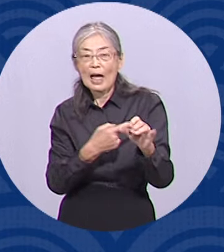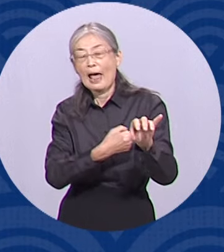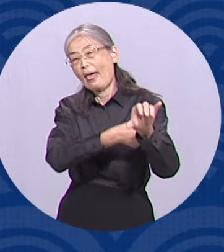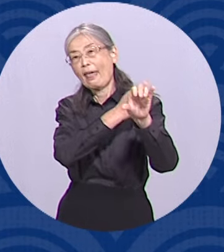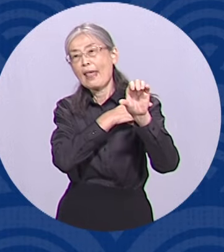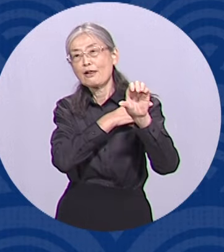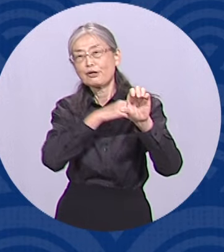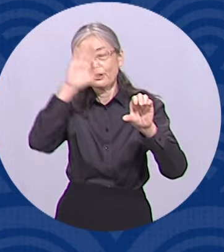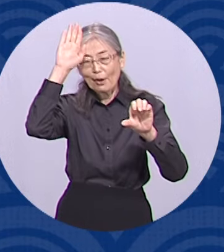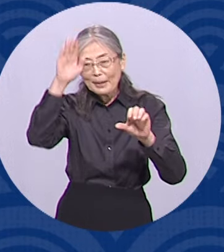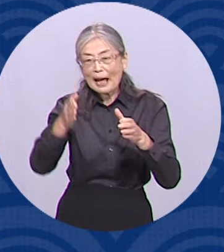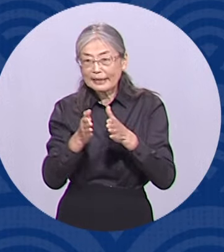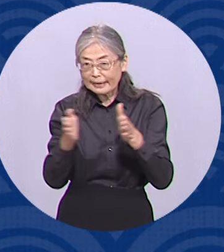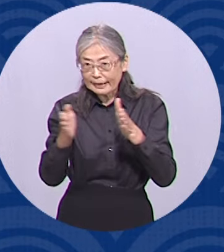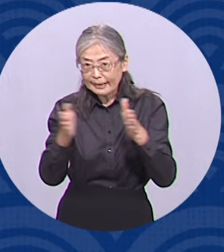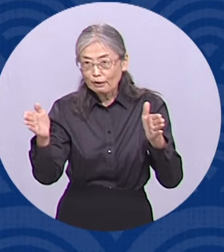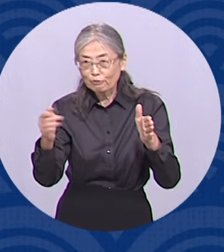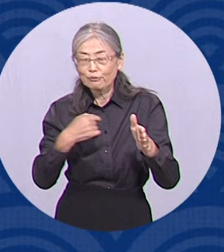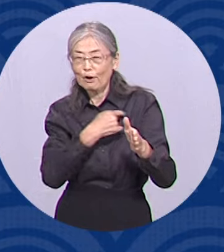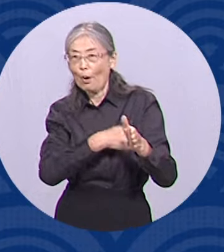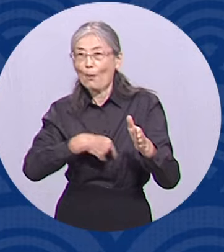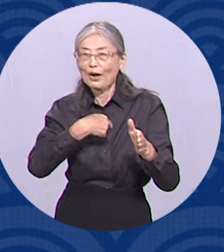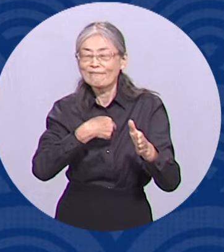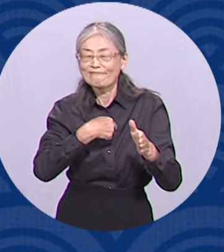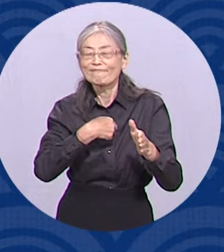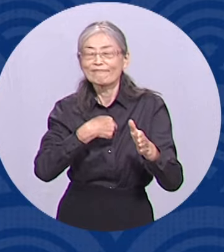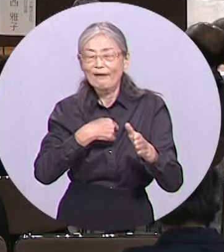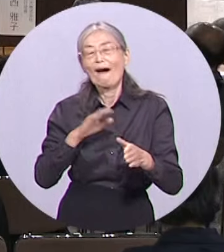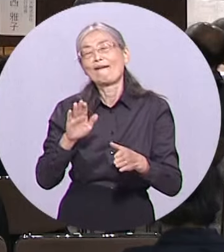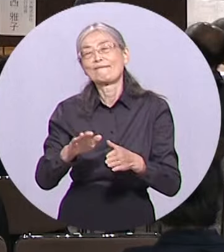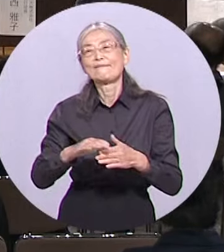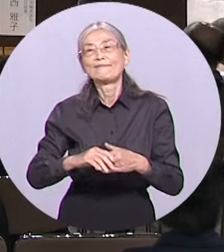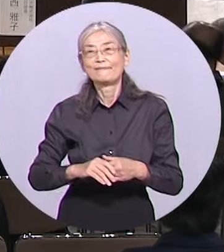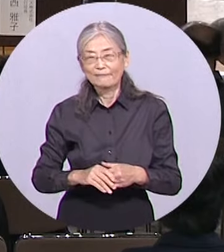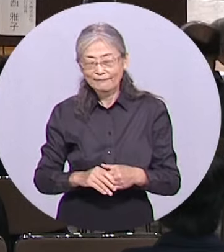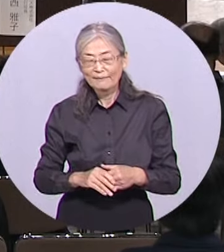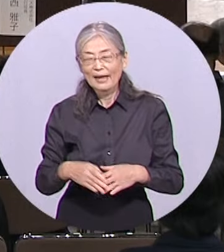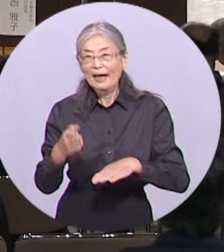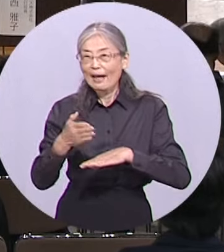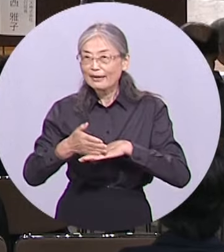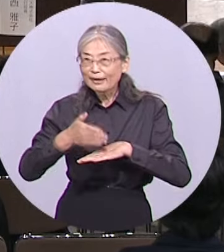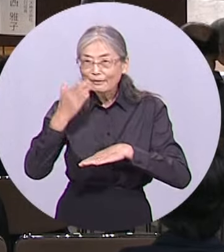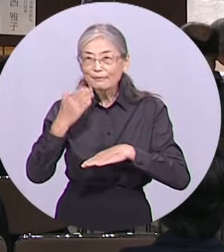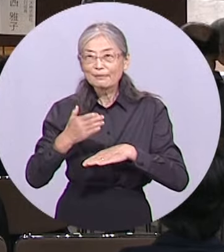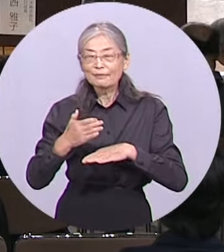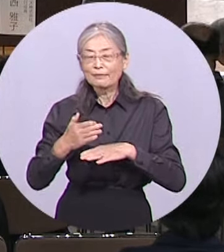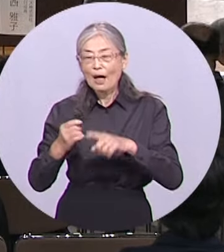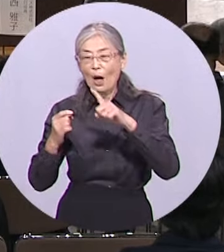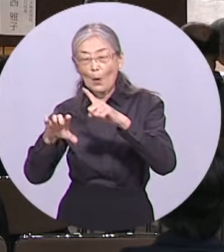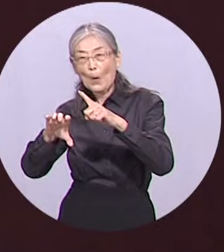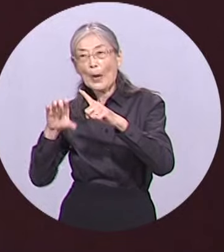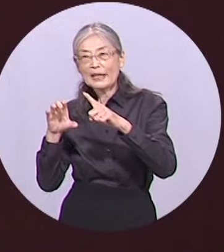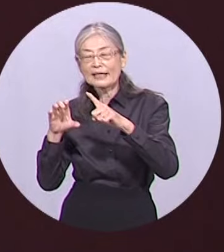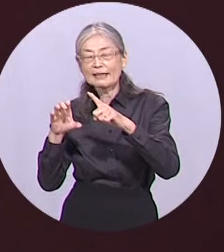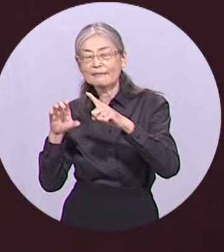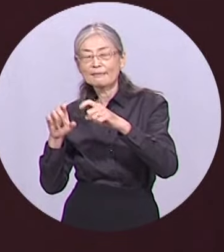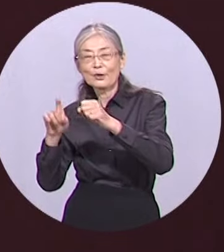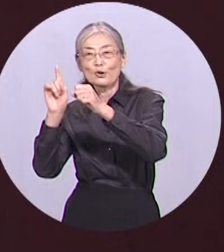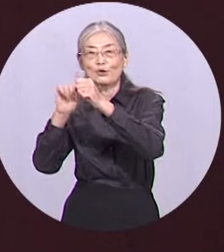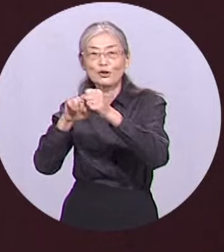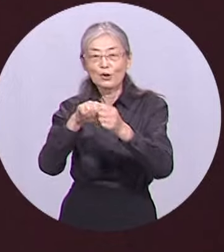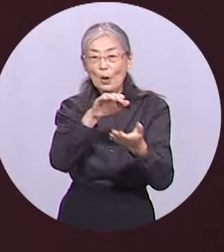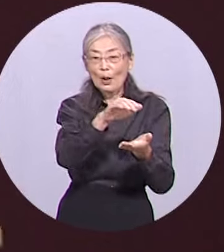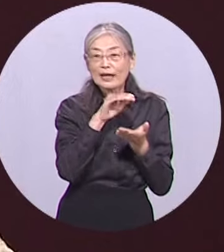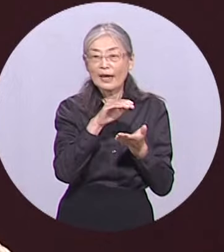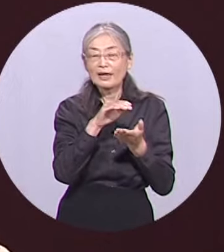未来を切り開くという思いとして引き継がれています。 ありがとうございます。公益の追求と利益の追求というま